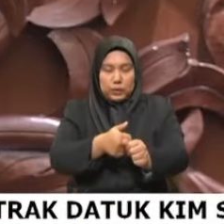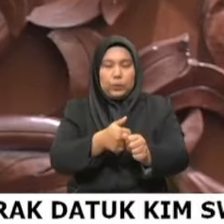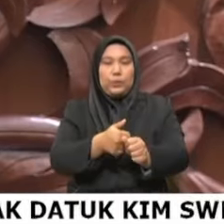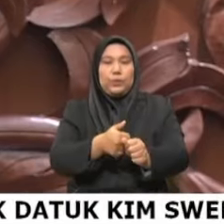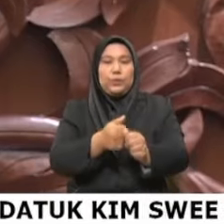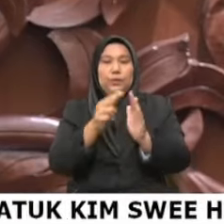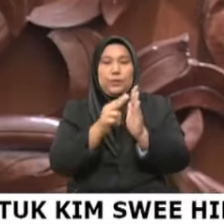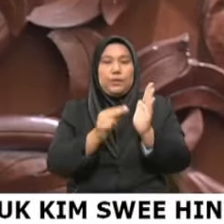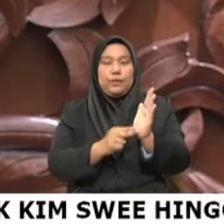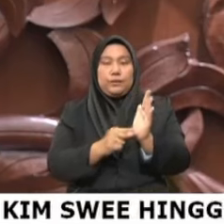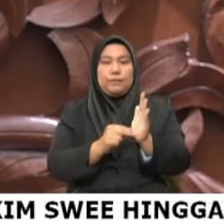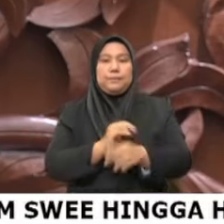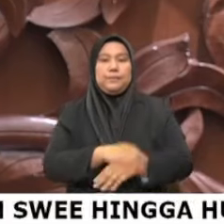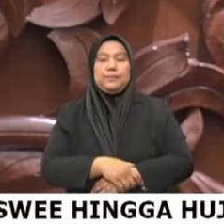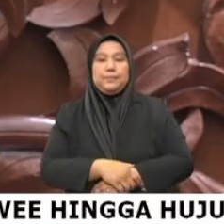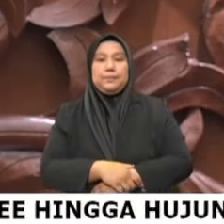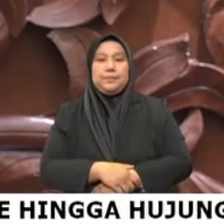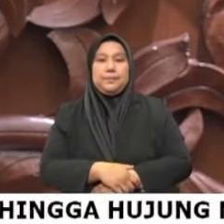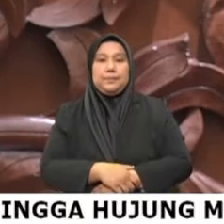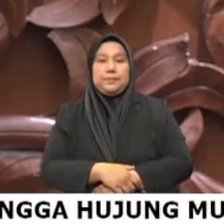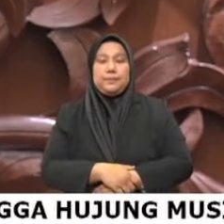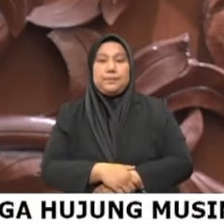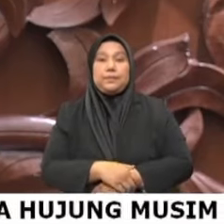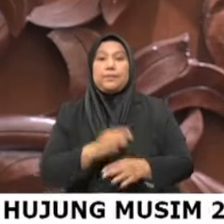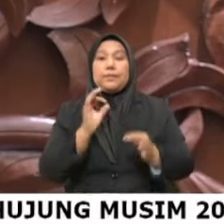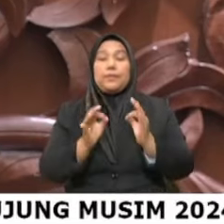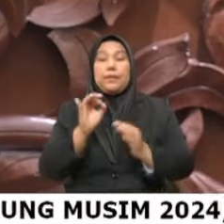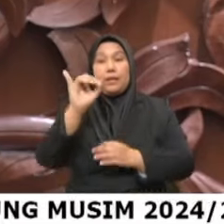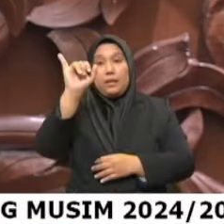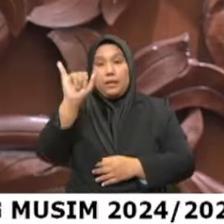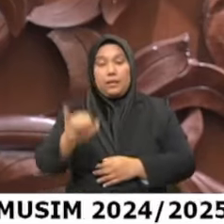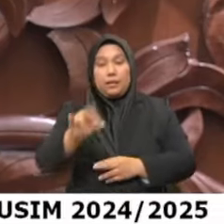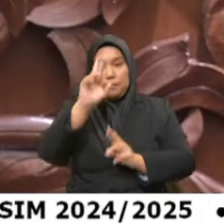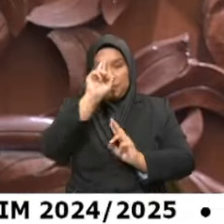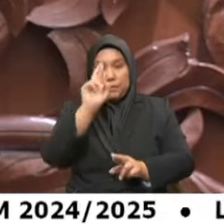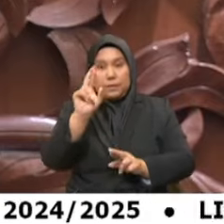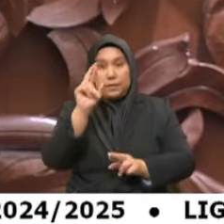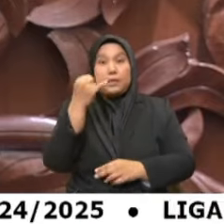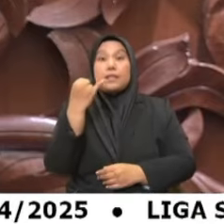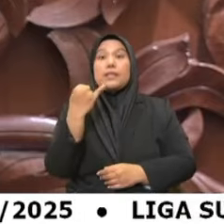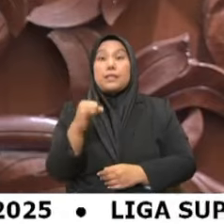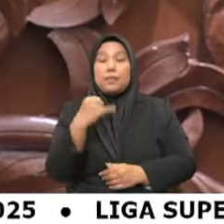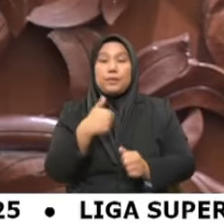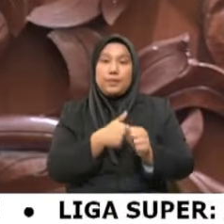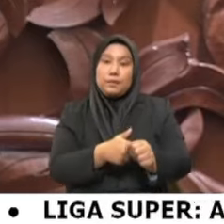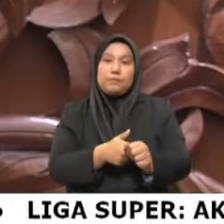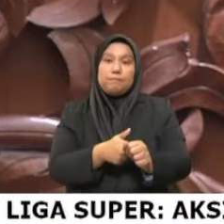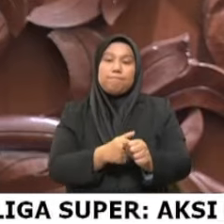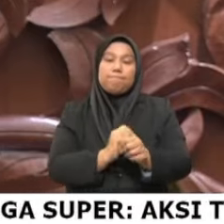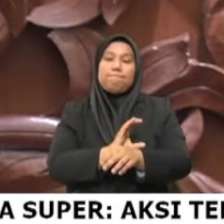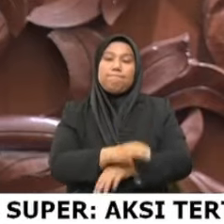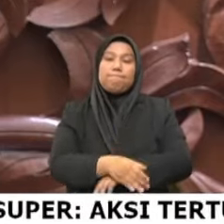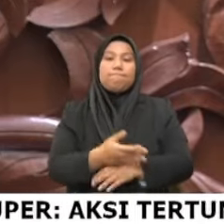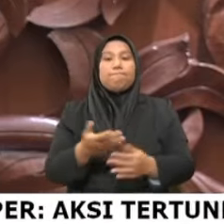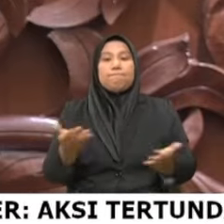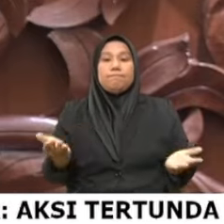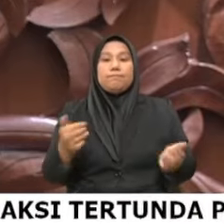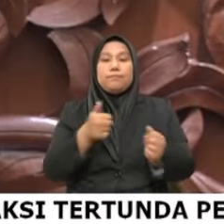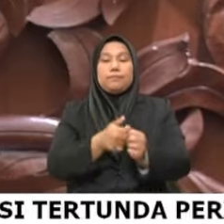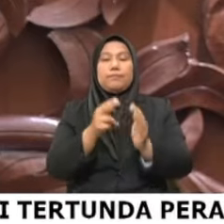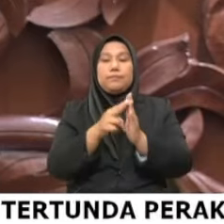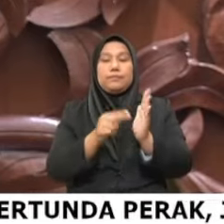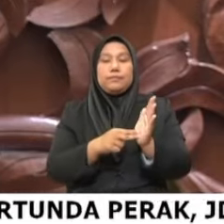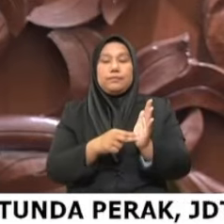begitu, kalau yang berhormat tak boleh ikut, jadi saya terpaksa ikut undang-undang lah. Jadi sebab itu saya ingat, please be